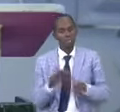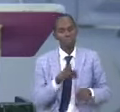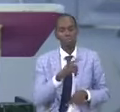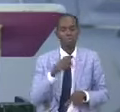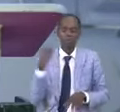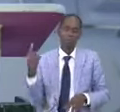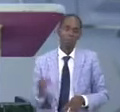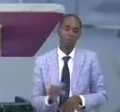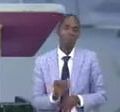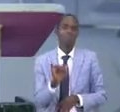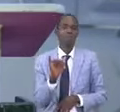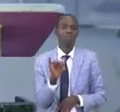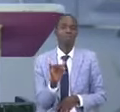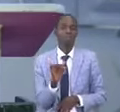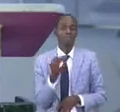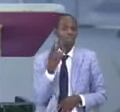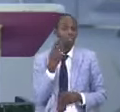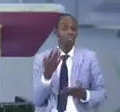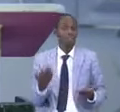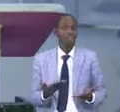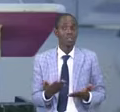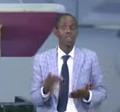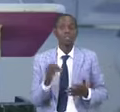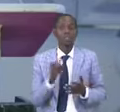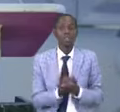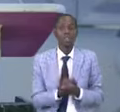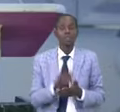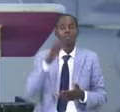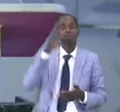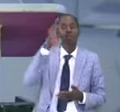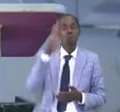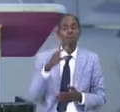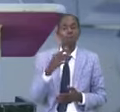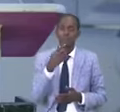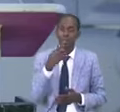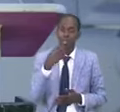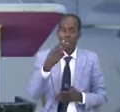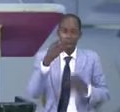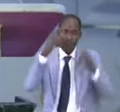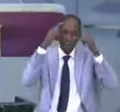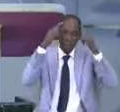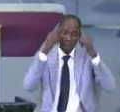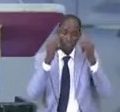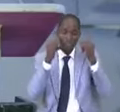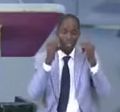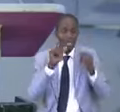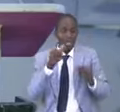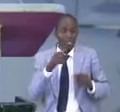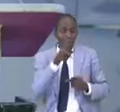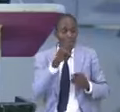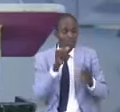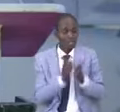c'est celui qui a péché contre moi que je fasse de mon livre